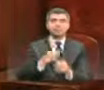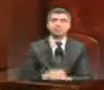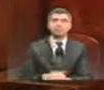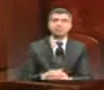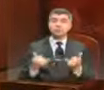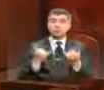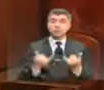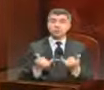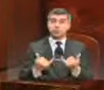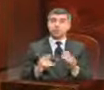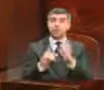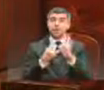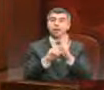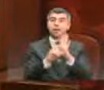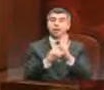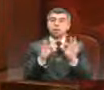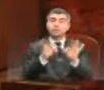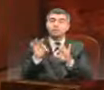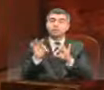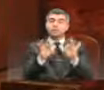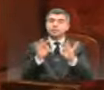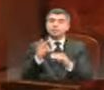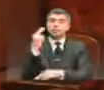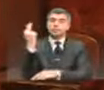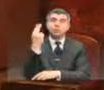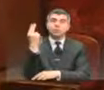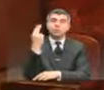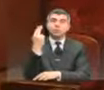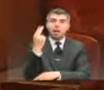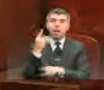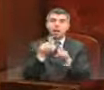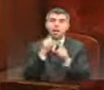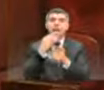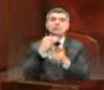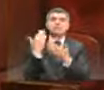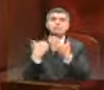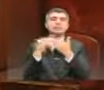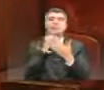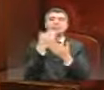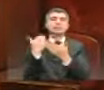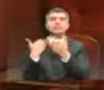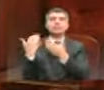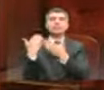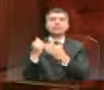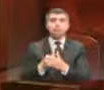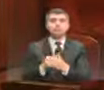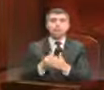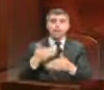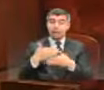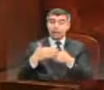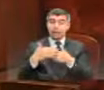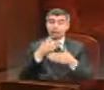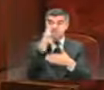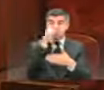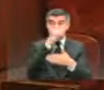القانون المنظم للتعليم العالي اكل عليه الدهر وشرب، وغادي يجيكم قريبا ان شاء الله القانون الجديد.